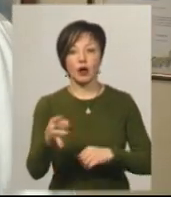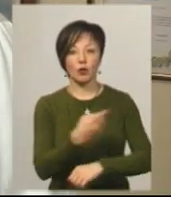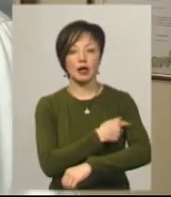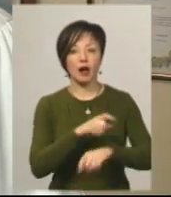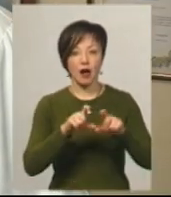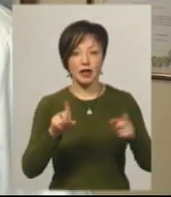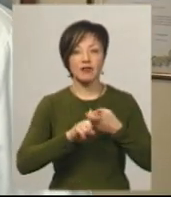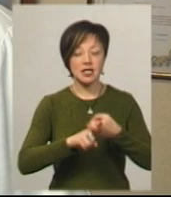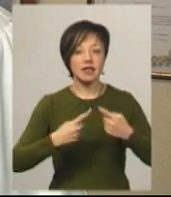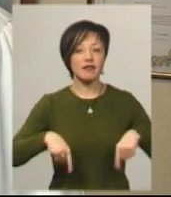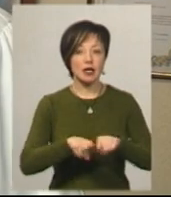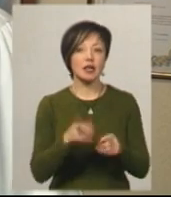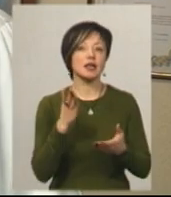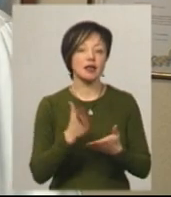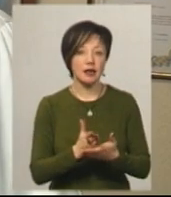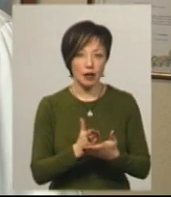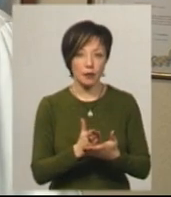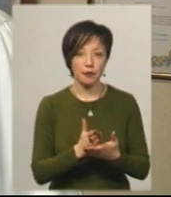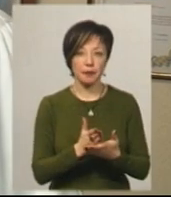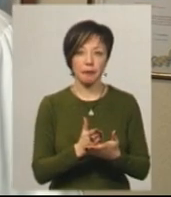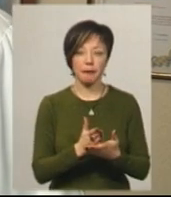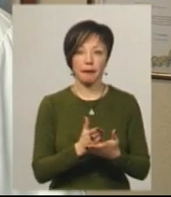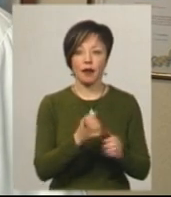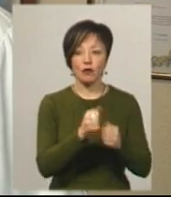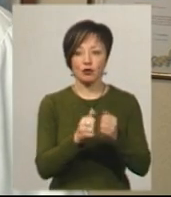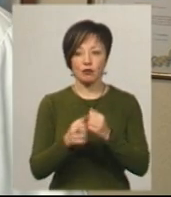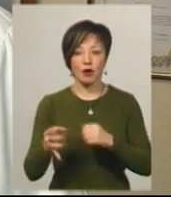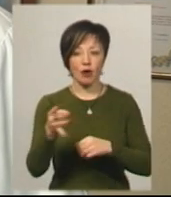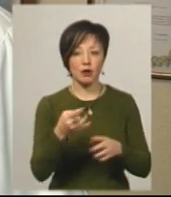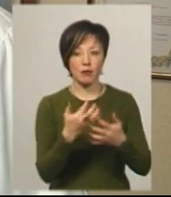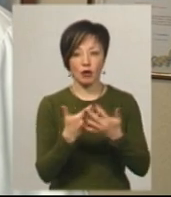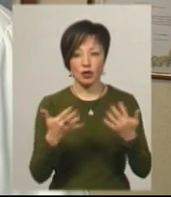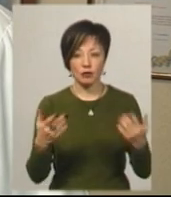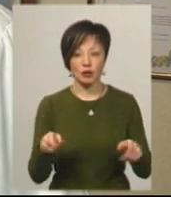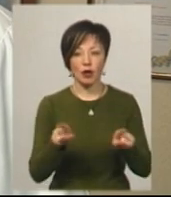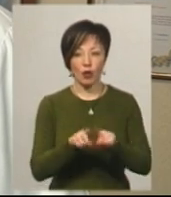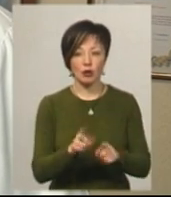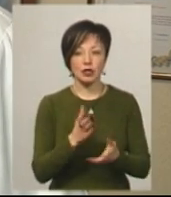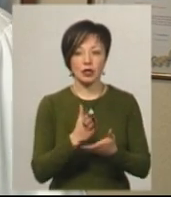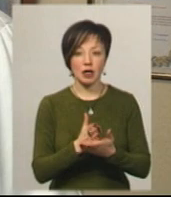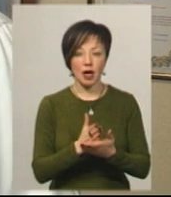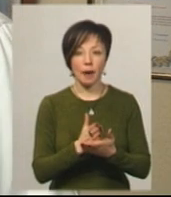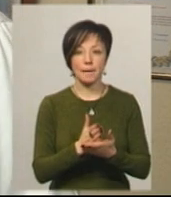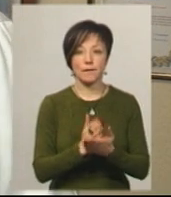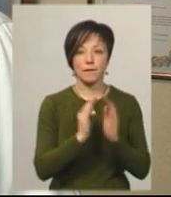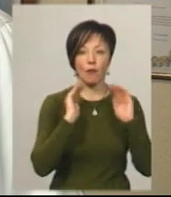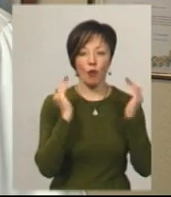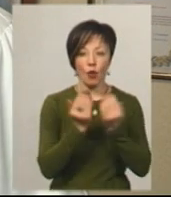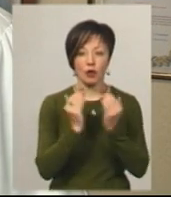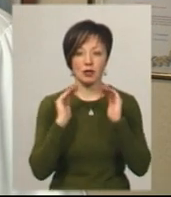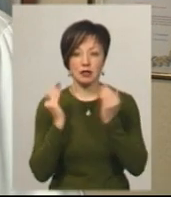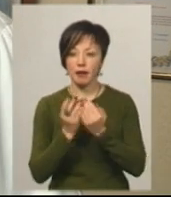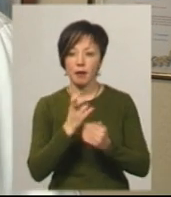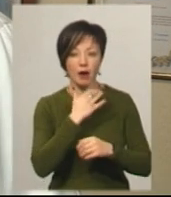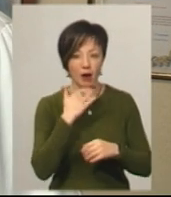інфекційне відділення, з якоюсь там, ну, в кожному районі по-різному, але в них також є бокси мейцерівські, не так багато, як у